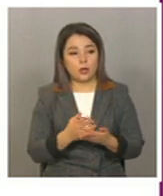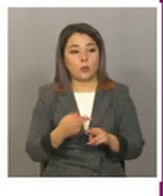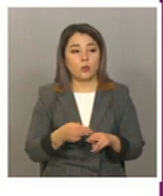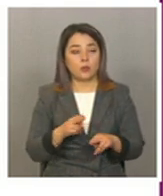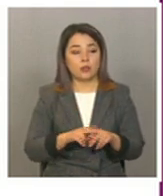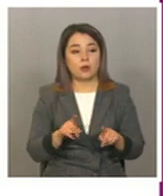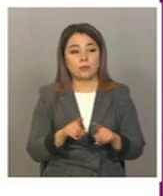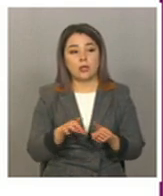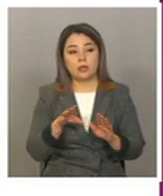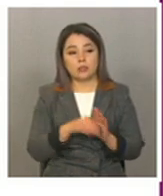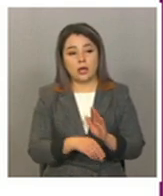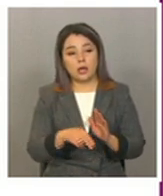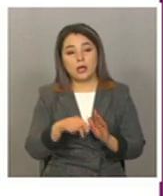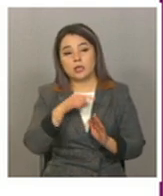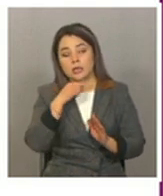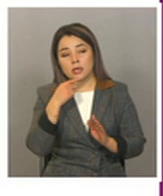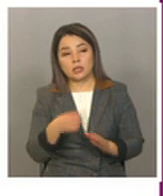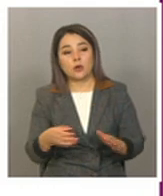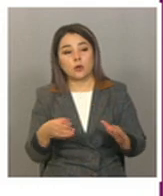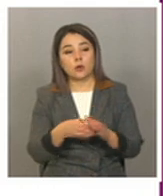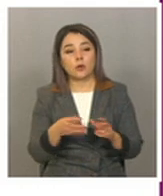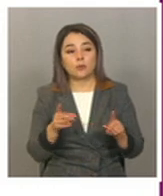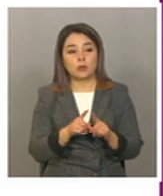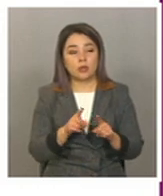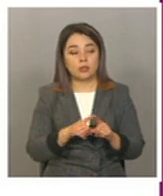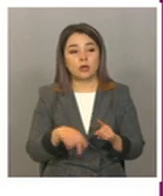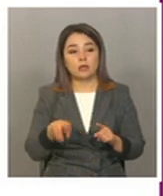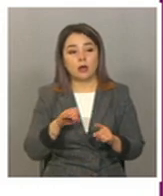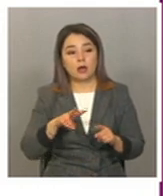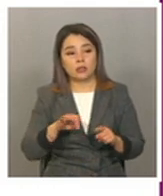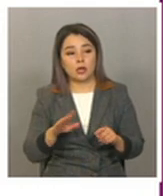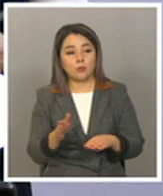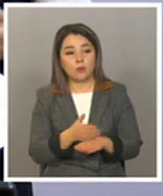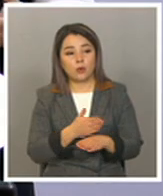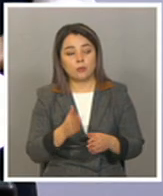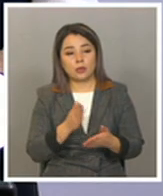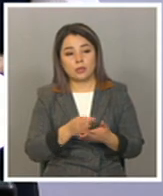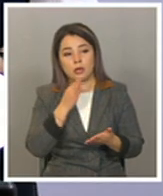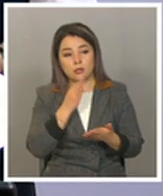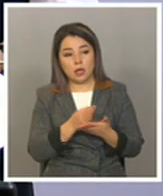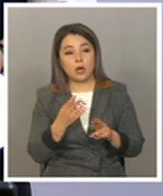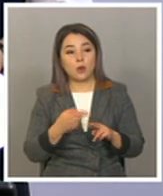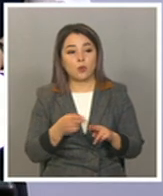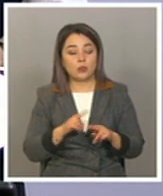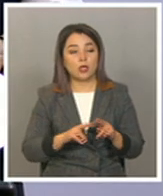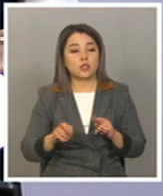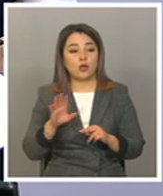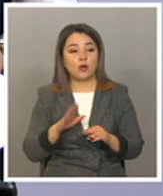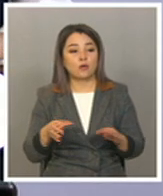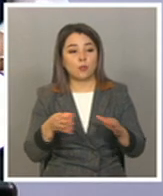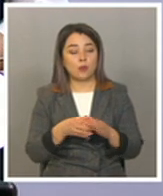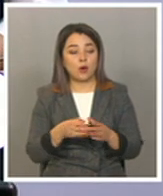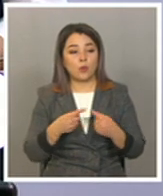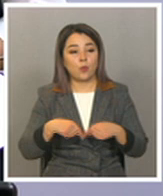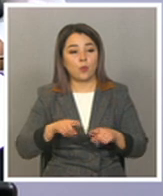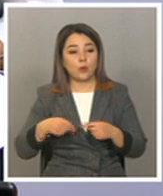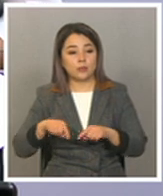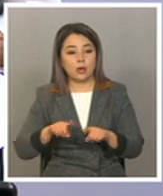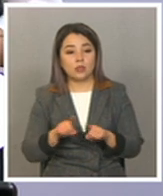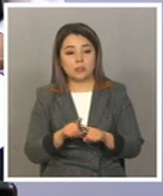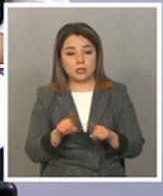қатар Ресей Порт Артур мен Дальниді бөліп алды. Міне европалық отаршылардың